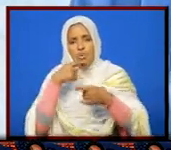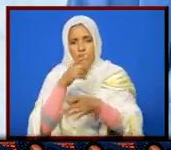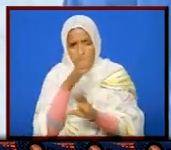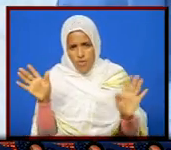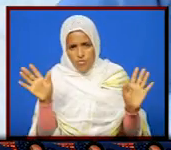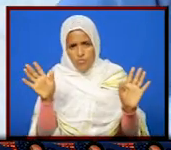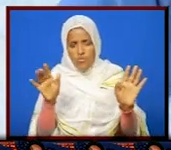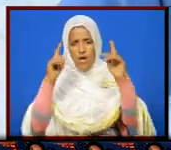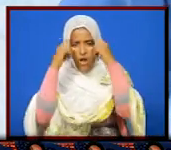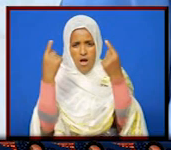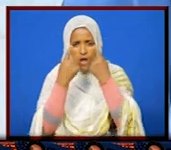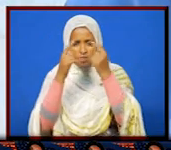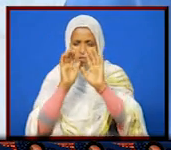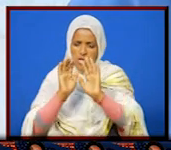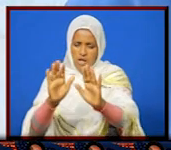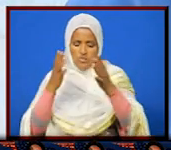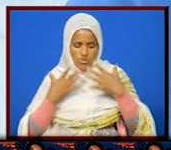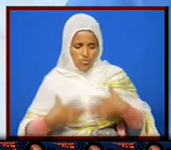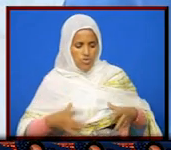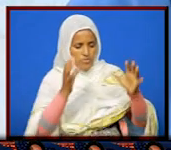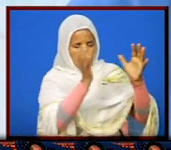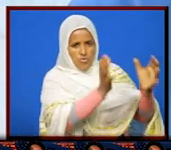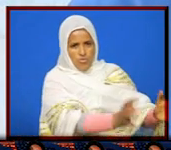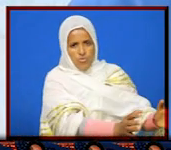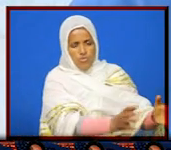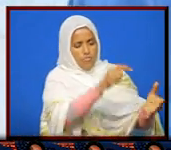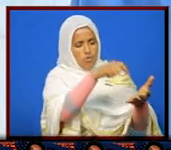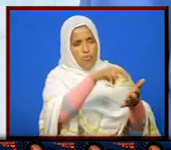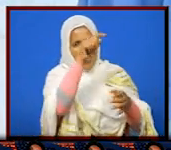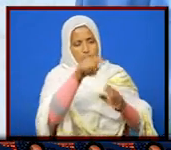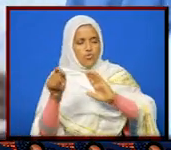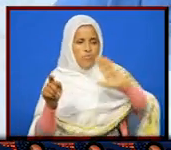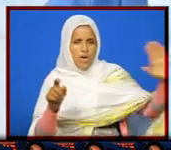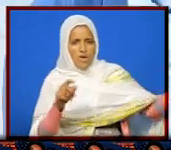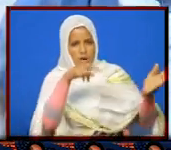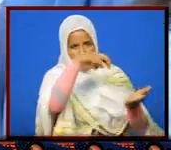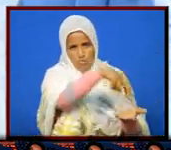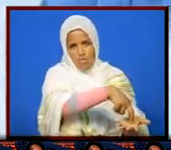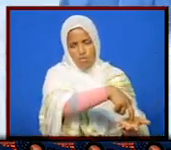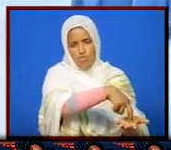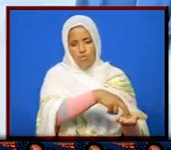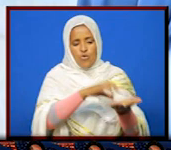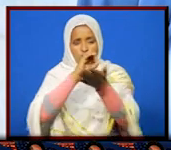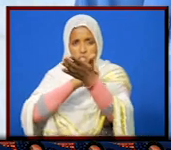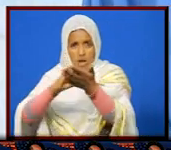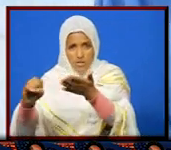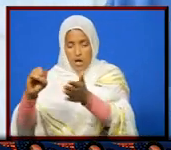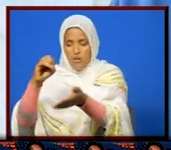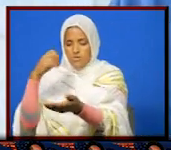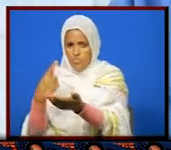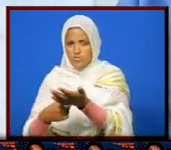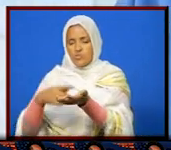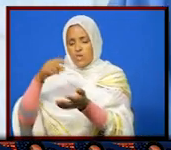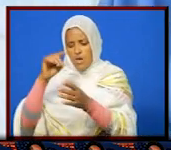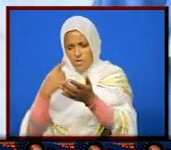እንዲህ አድርጉ ሳይባሉ ሀጣን የራሳቸውን ልብስ ለብሰው መቆም ባለባቸው በግራ ይቆማሉ።